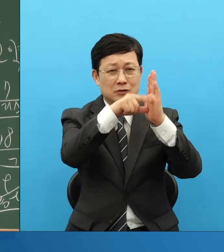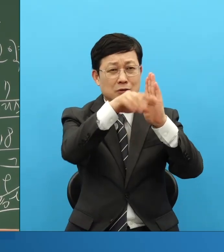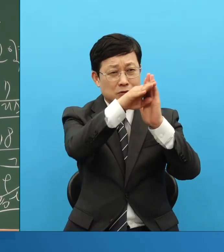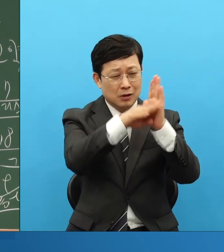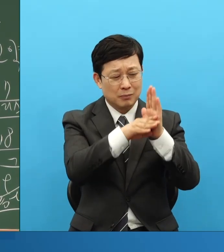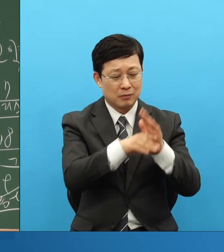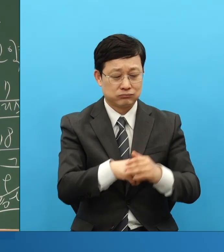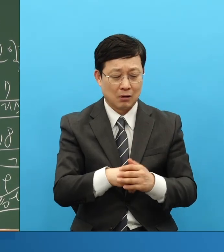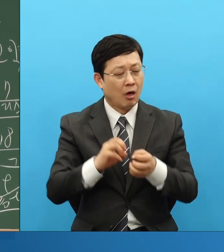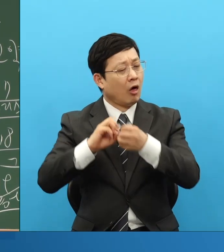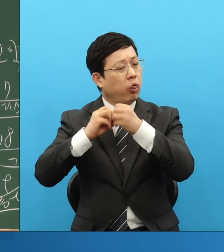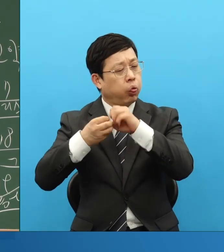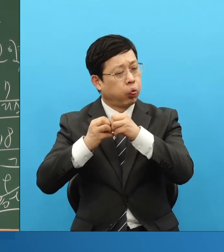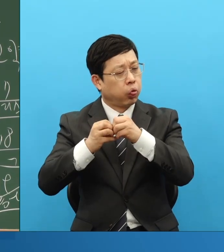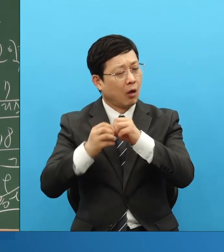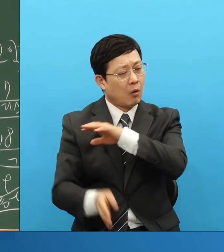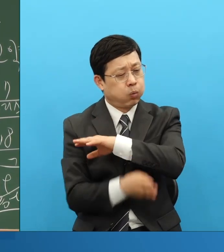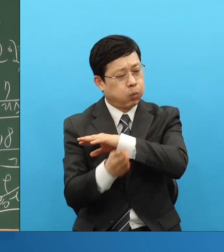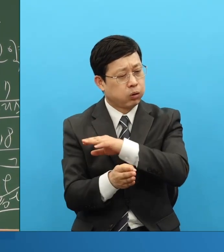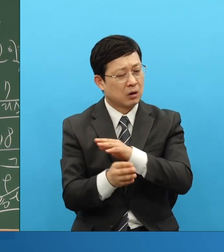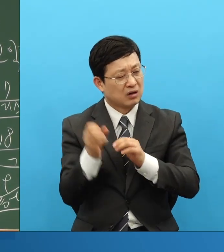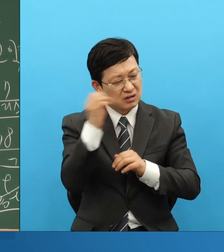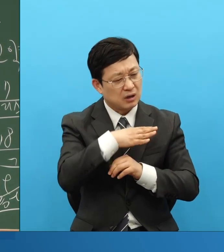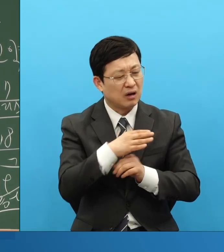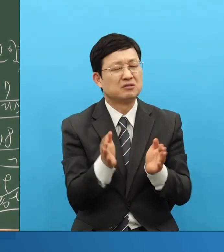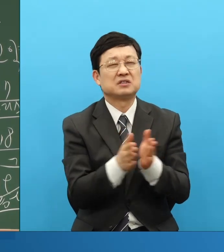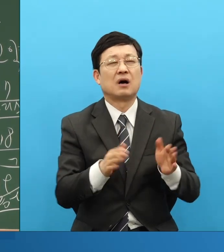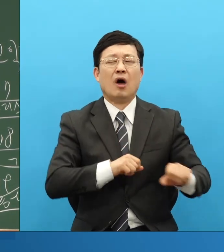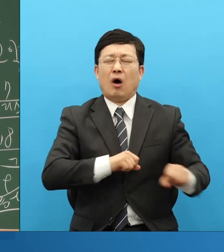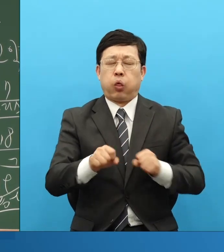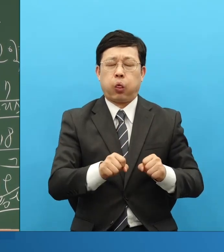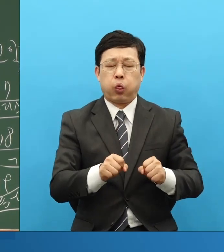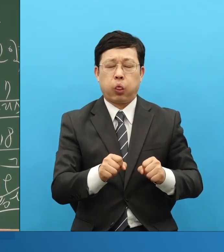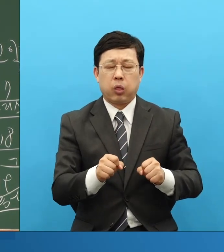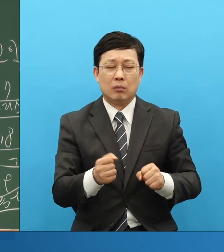해버리면 얼마나 손해입니까? But at that important time, if you just do things any way you want and you lose hold of